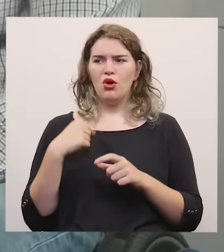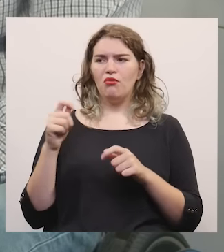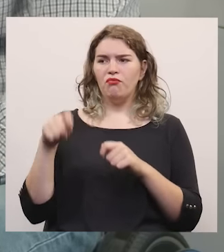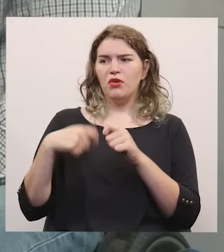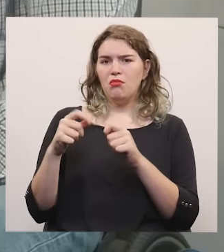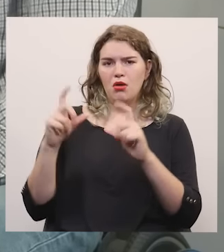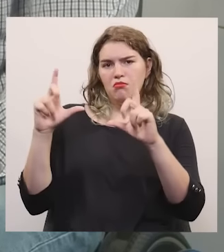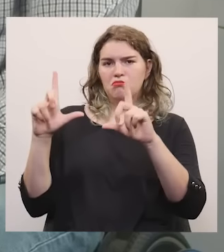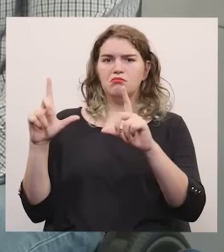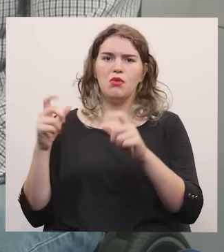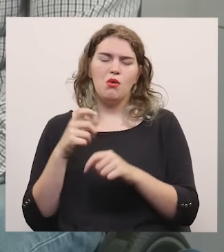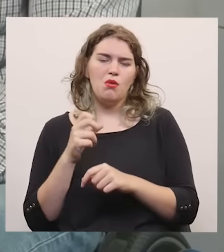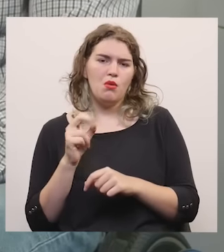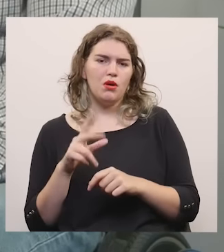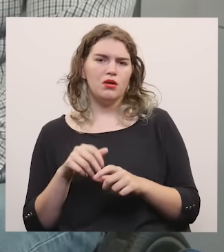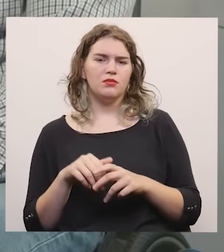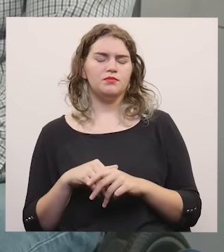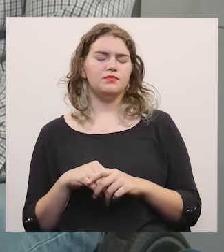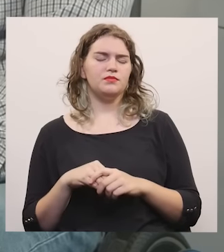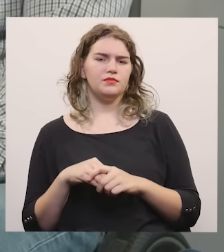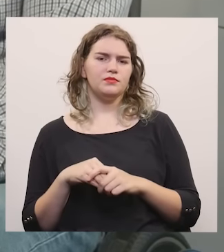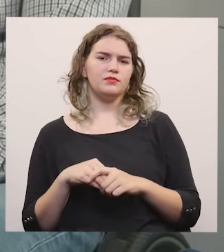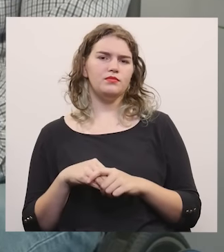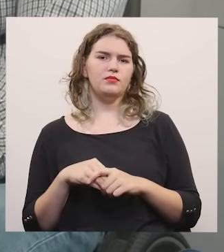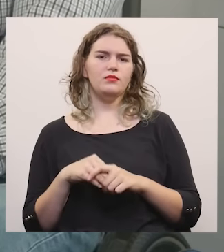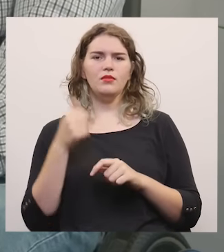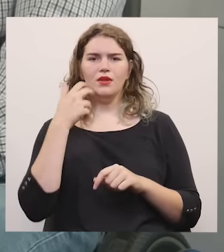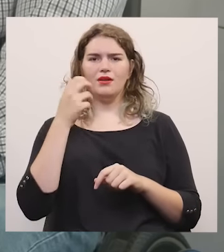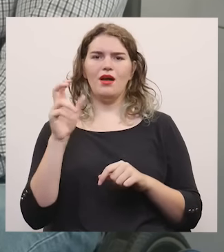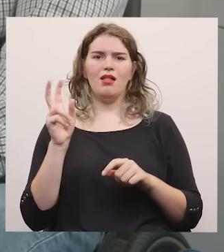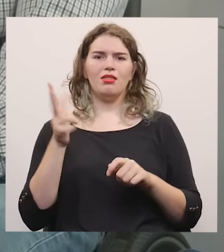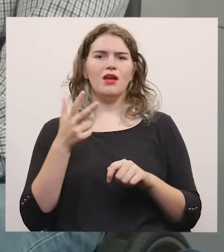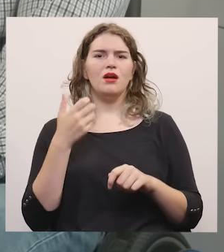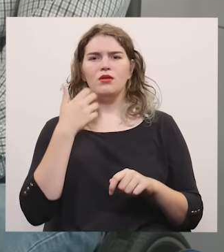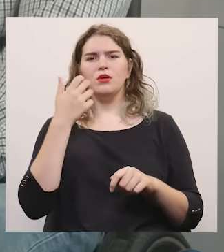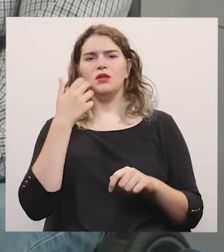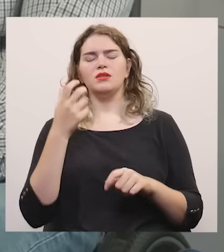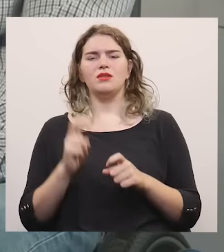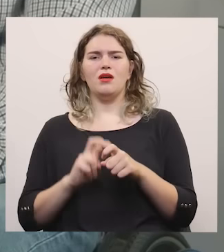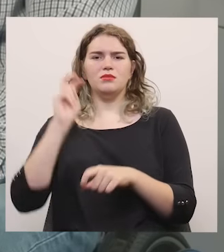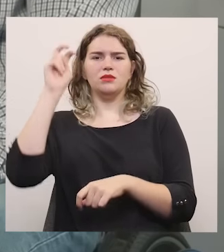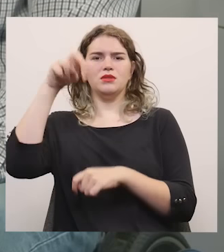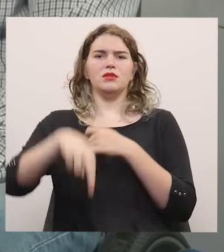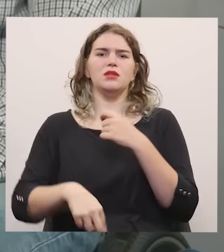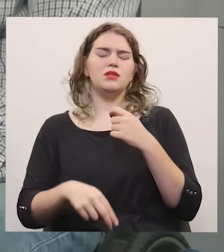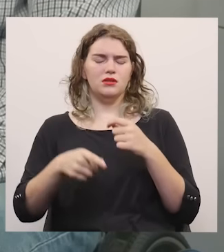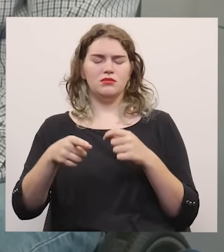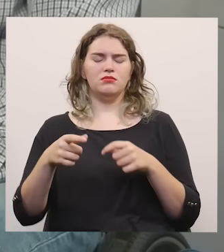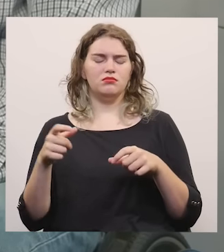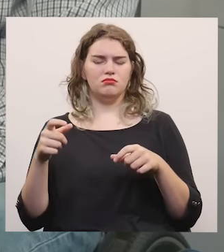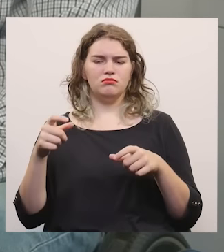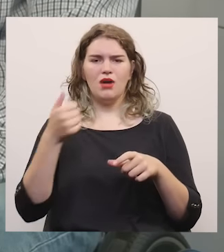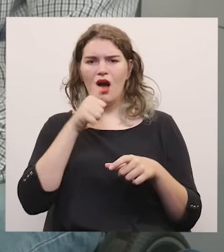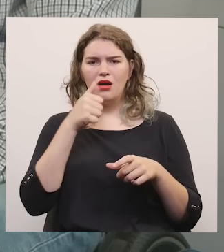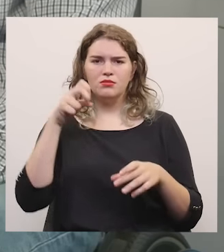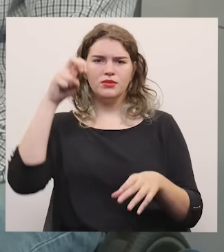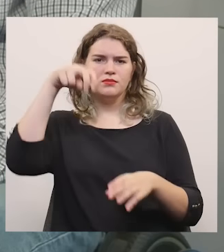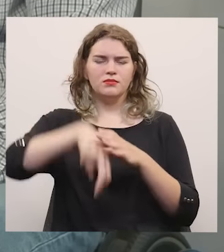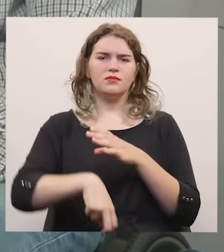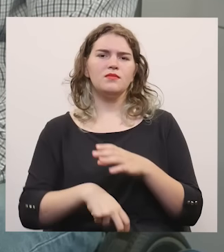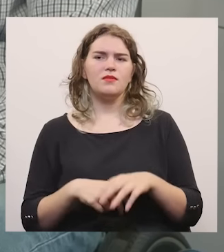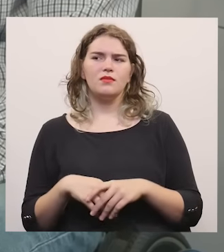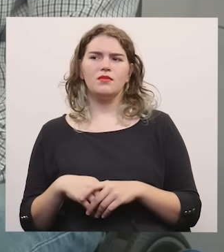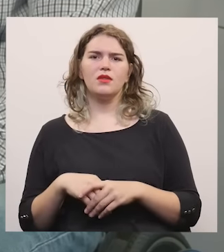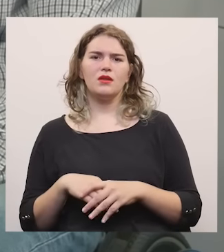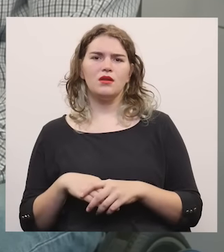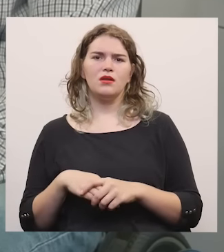îl filmai? Da. Da, ea m-a filmat. A treia oară când am sărit în bazin, am...